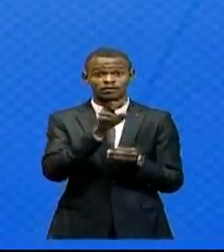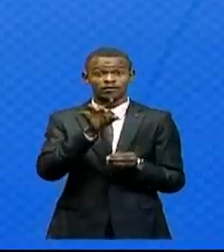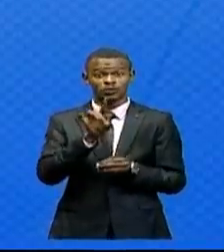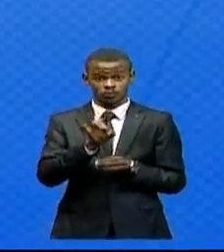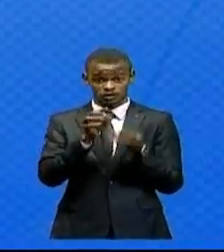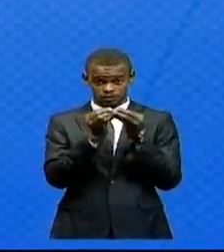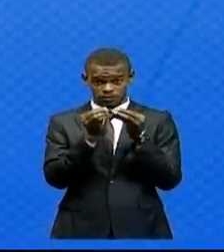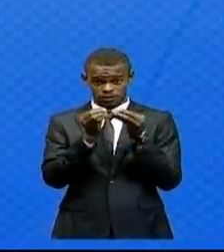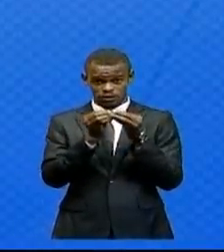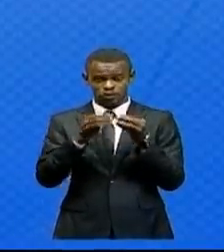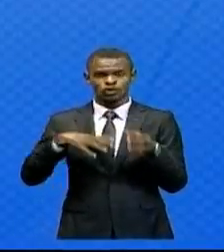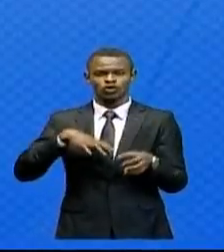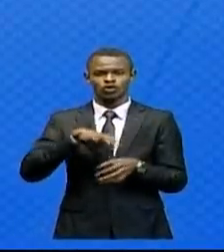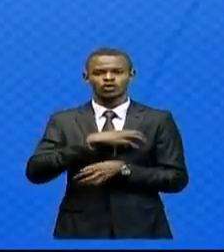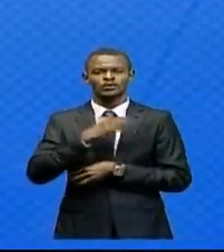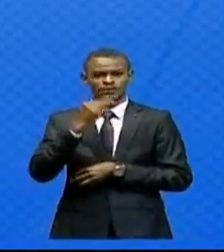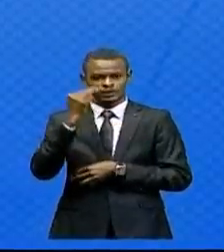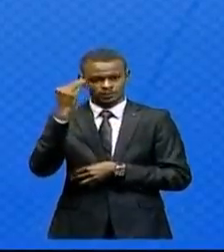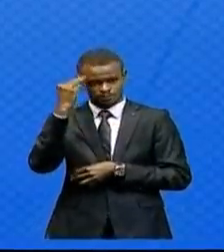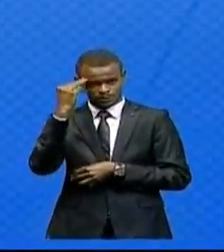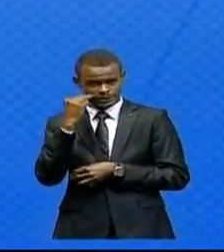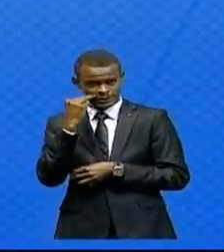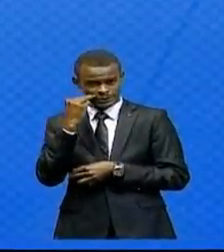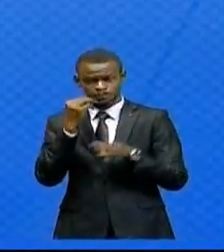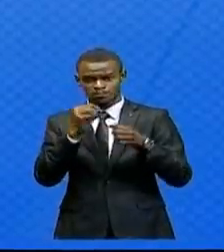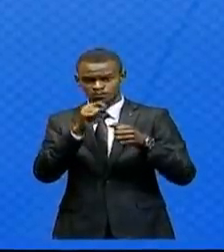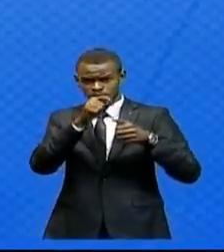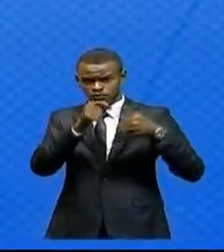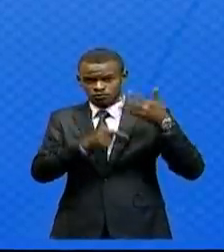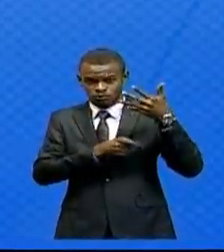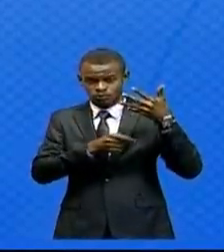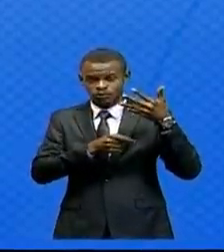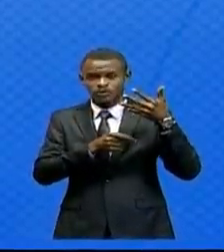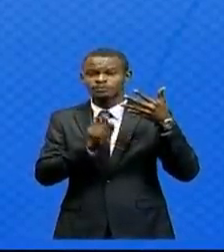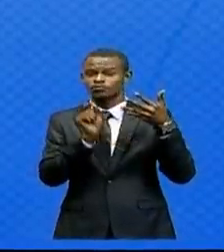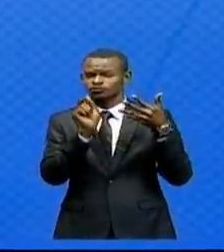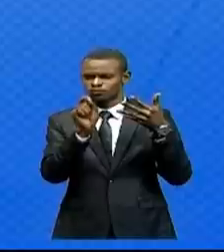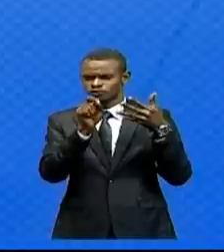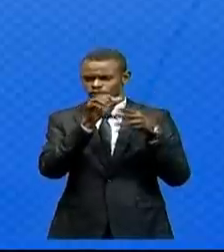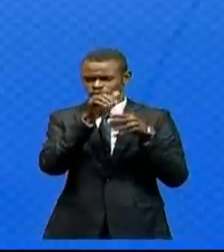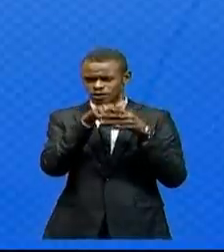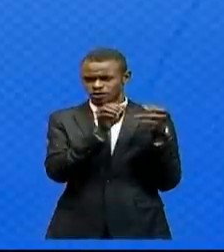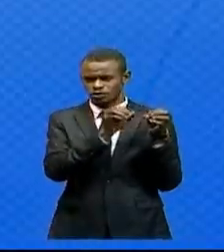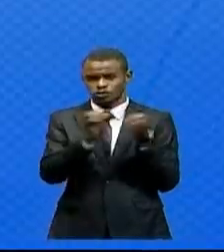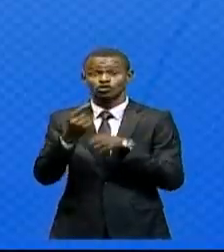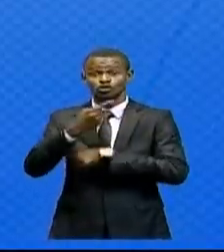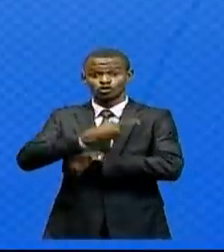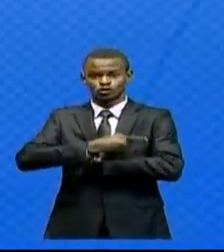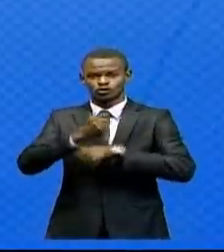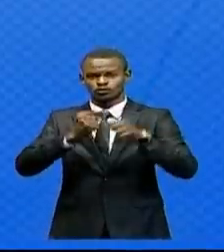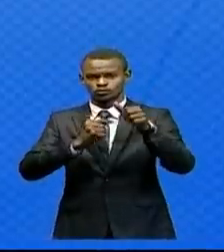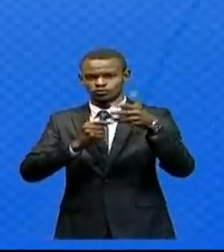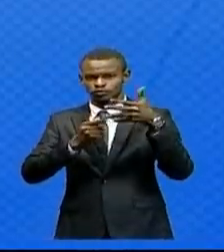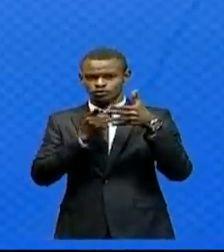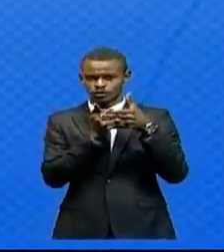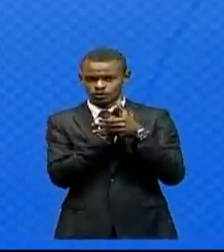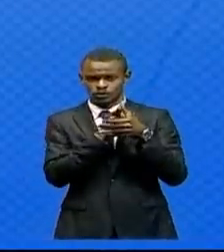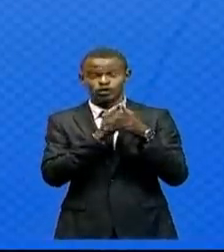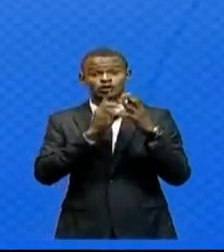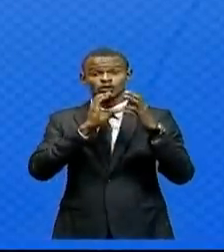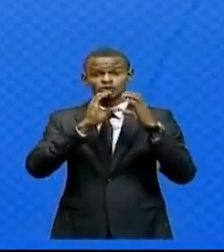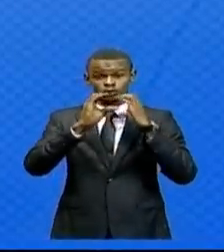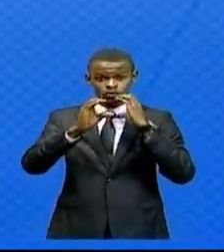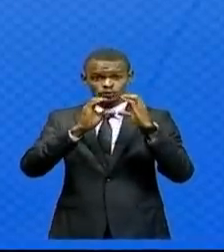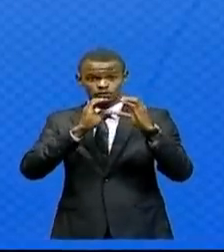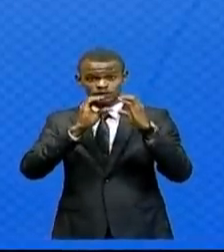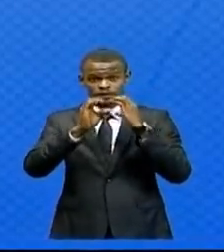réunion du Conseil des ministres. 5 points étaient inscrits à l'ordre du jour, à savoir 1. Communication